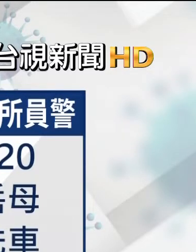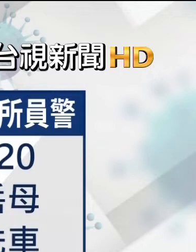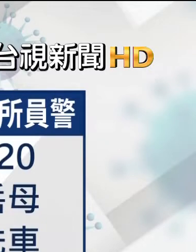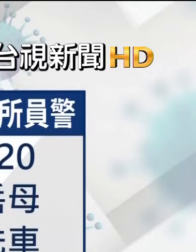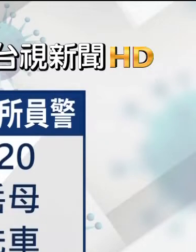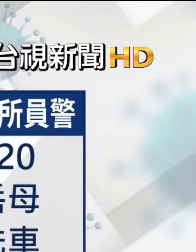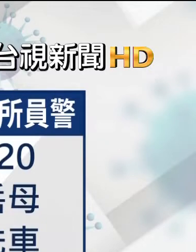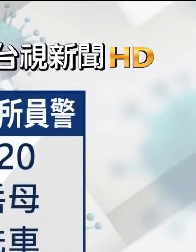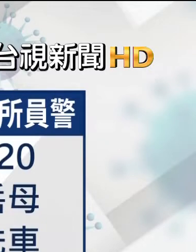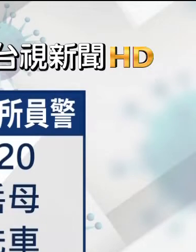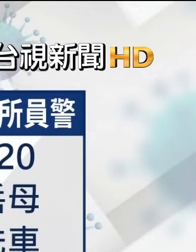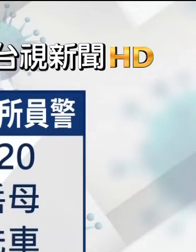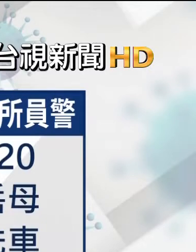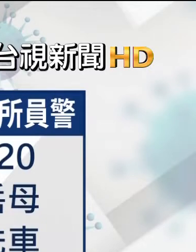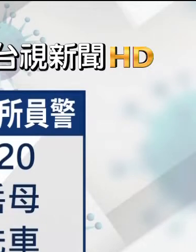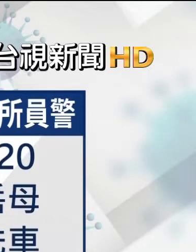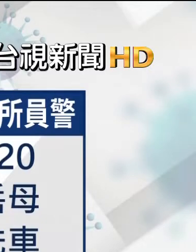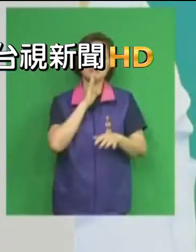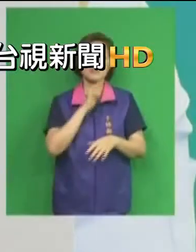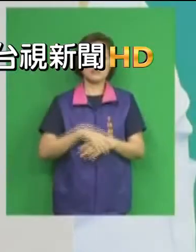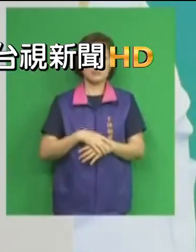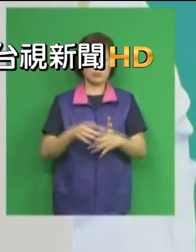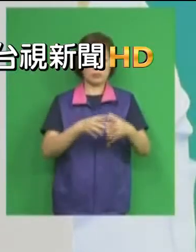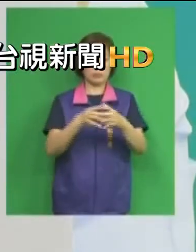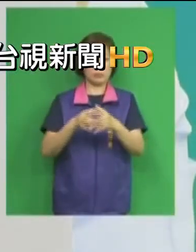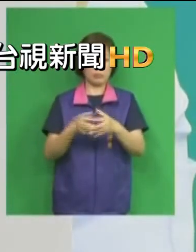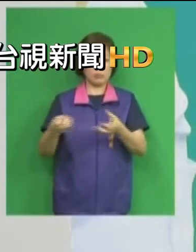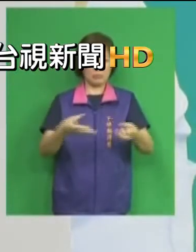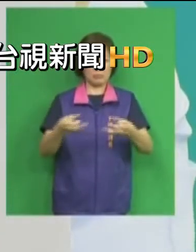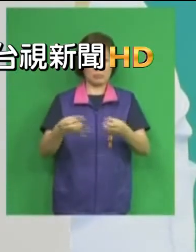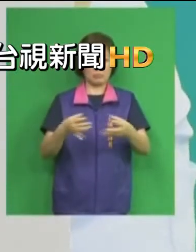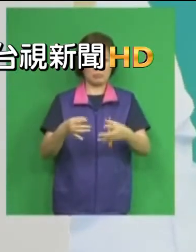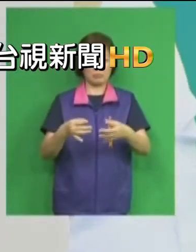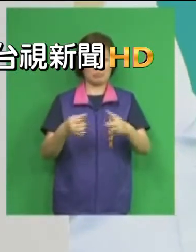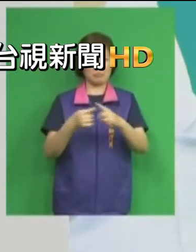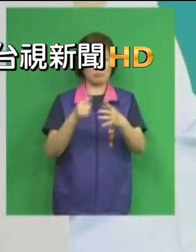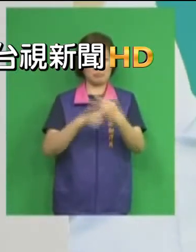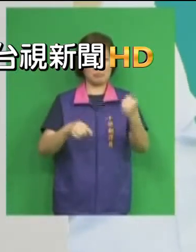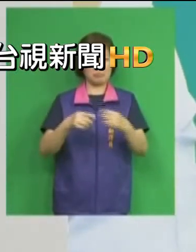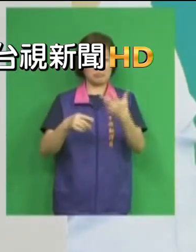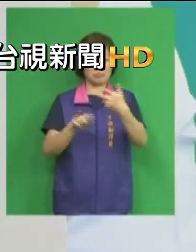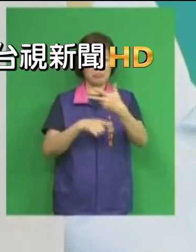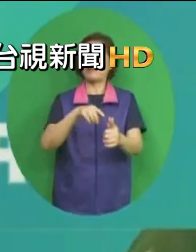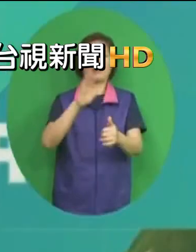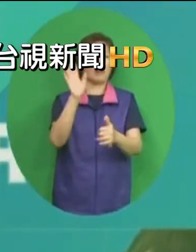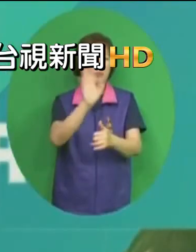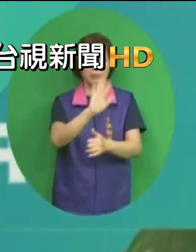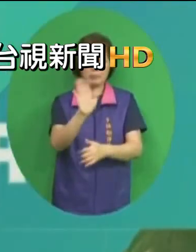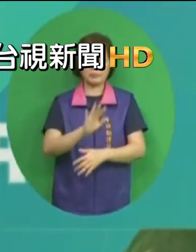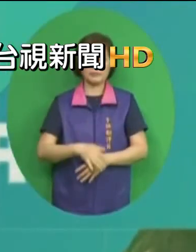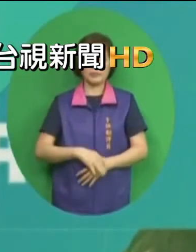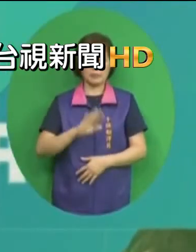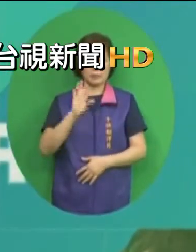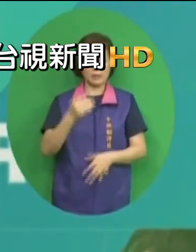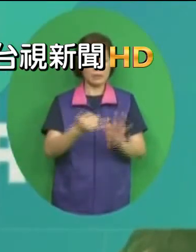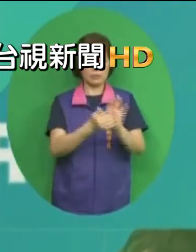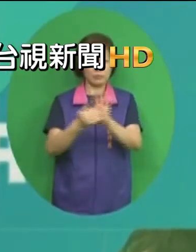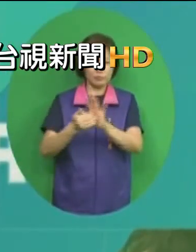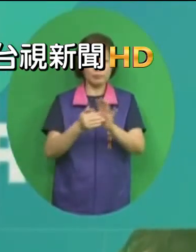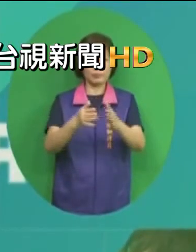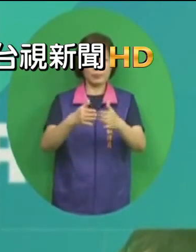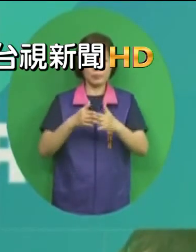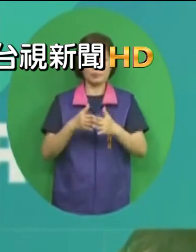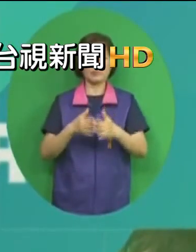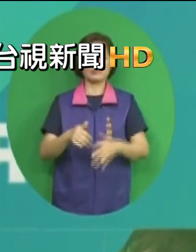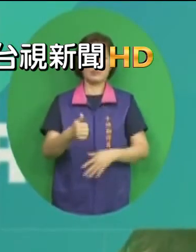离，所幸快筛结果都是阴性。 总共家族有7人。目前已经确诊了， 避免群聚呢，这就是一